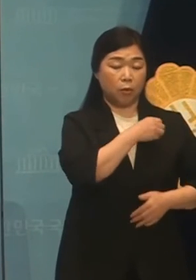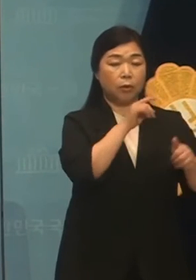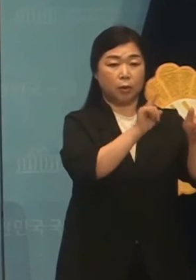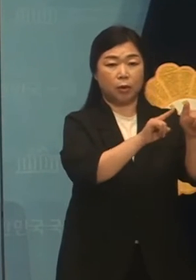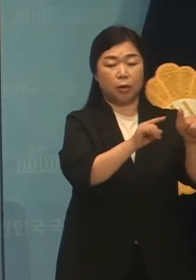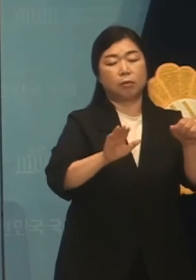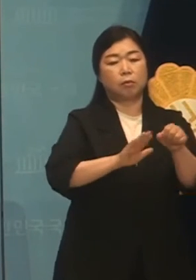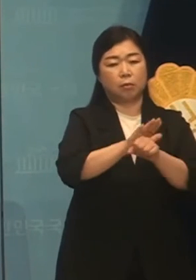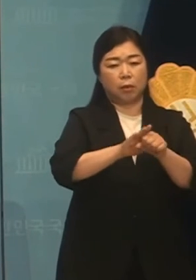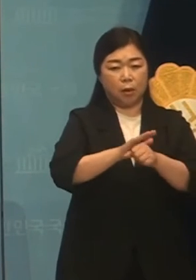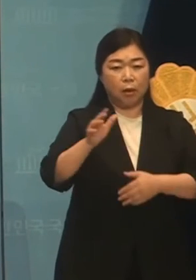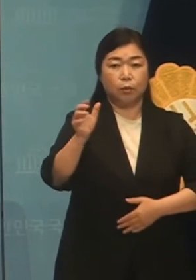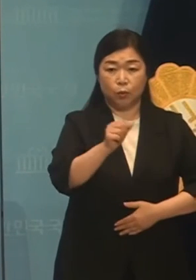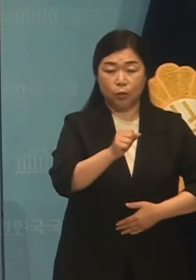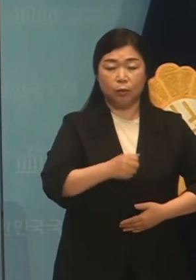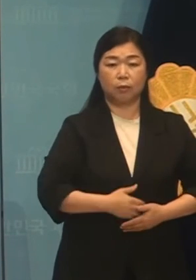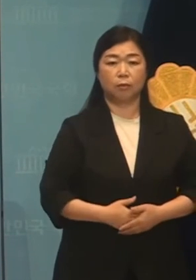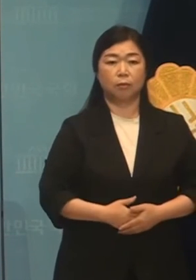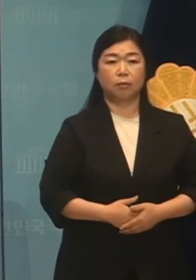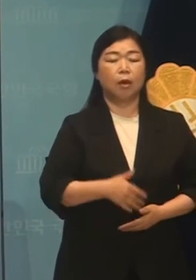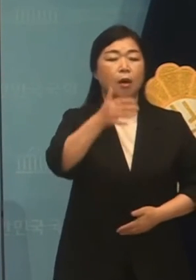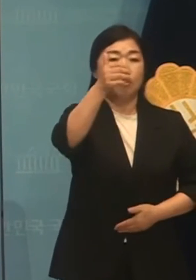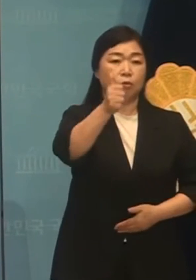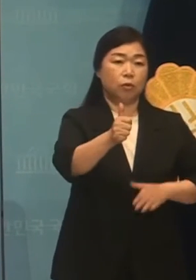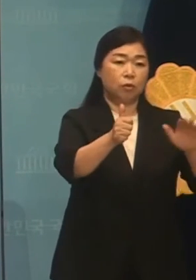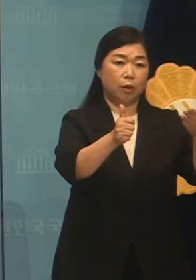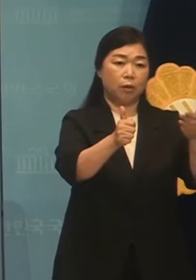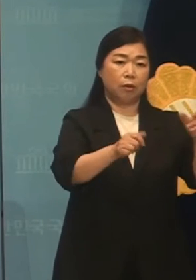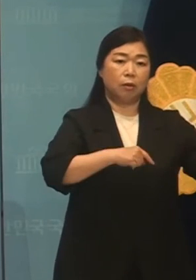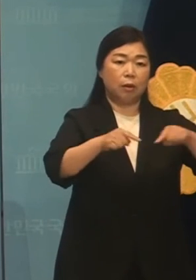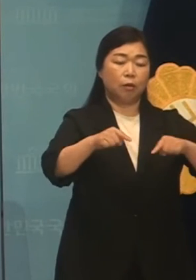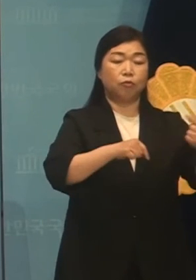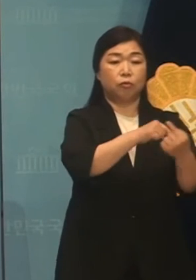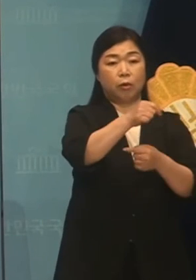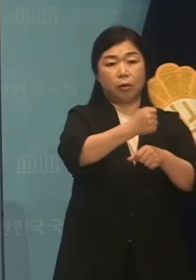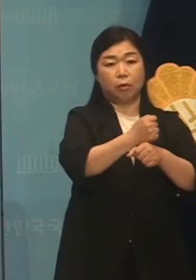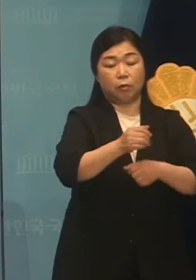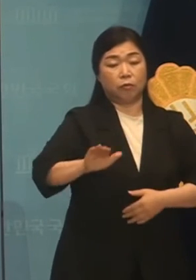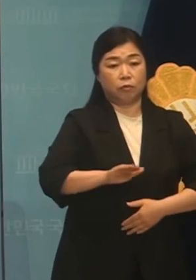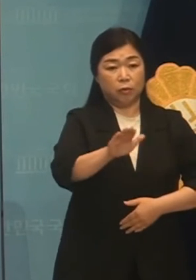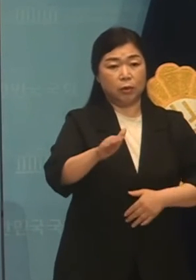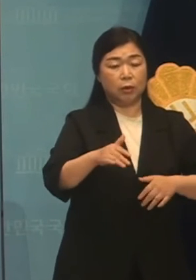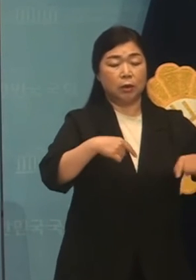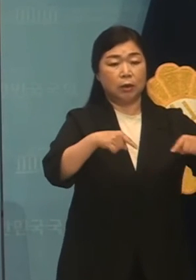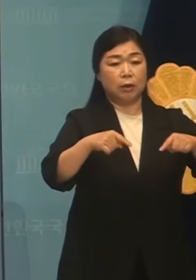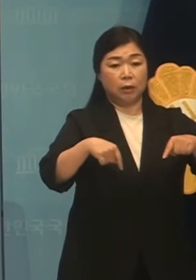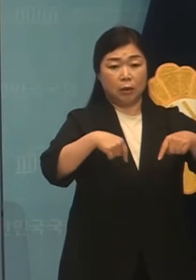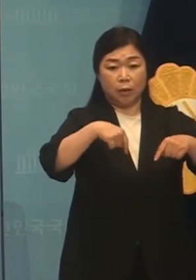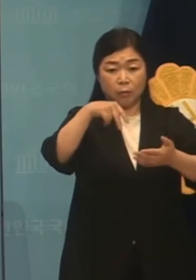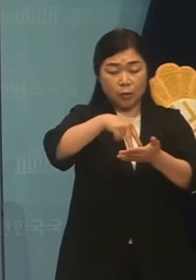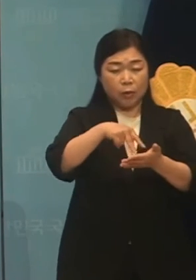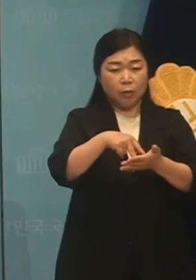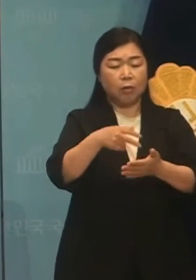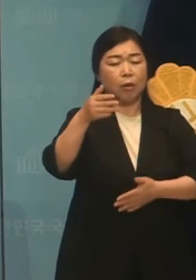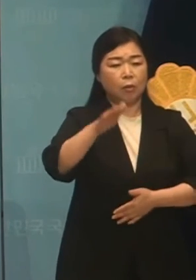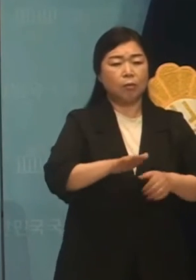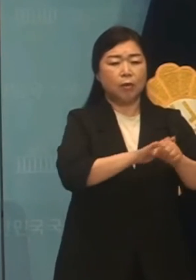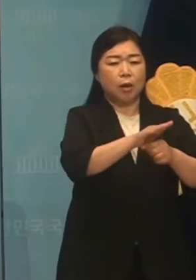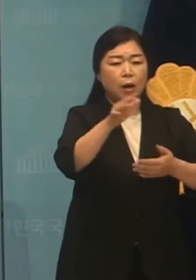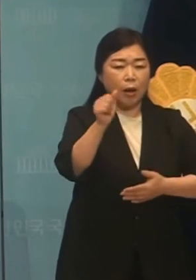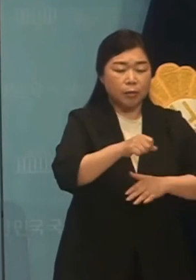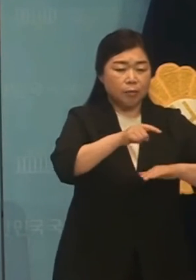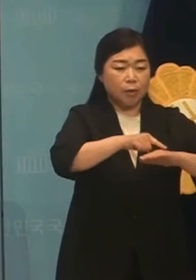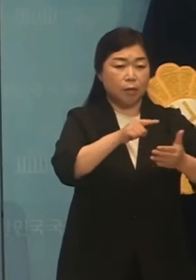당원에게 애정을 갖고 당원이 주인이 되는 당을 운영해서 우리 당에 그래도 애정을 갖고